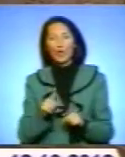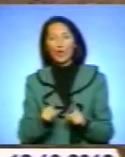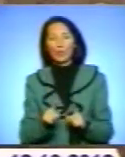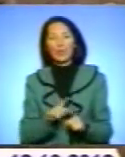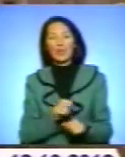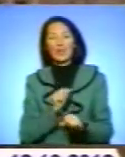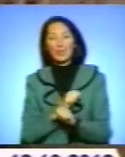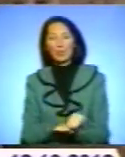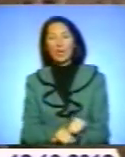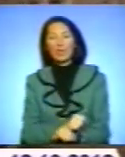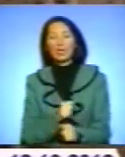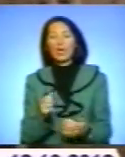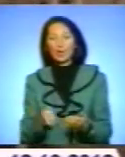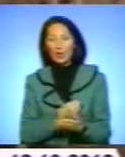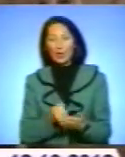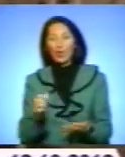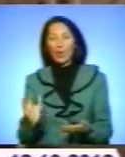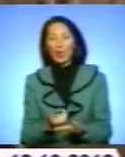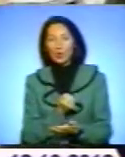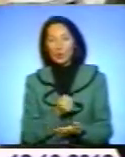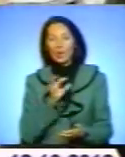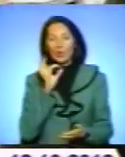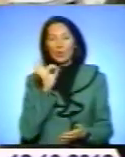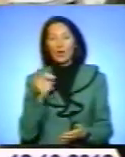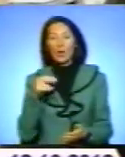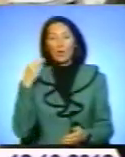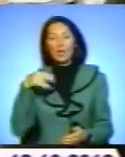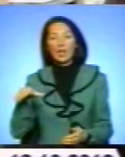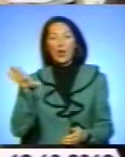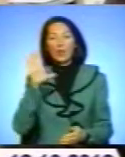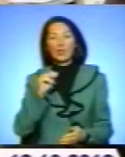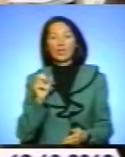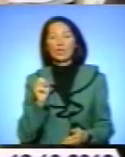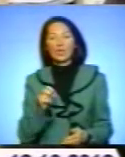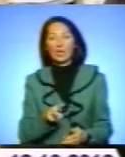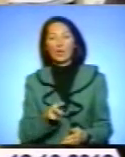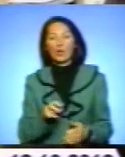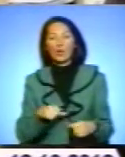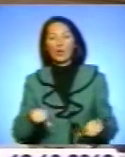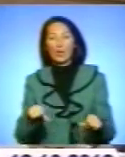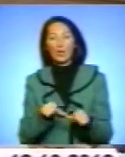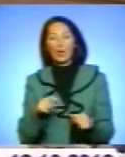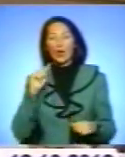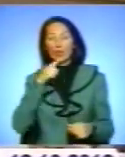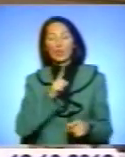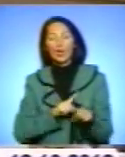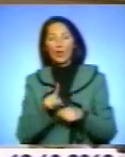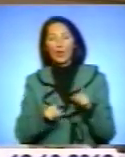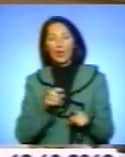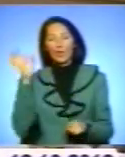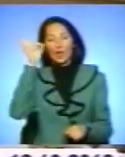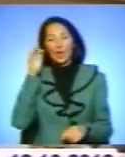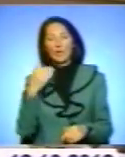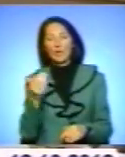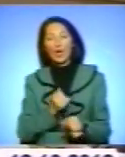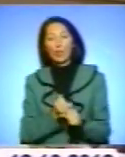Не зупинятись на досягнутих успіхах закликав президент усіх членів Комітету економічних реформ та нагадав, від їх скоординованої роботи